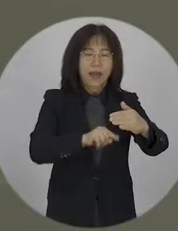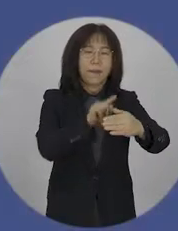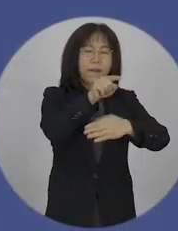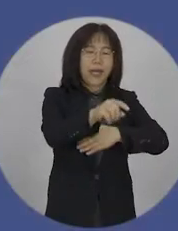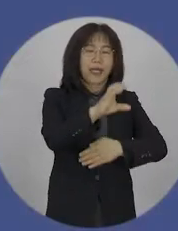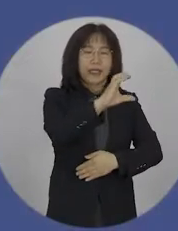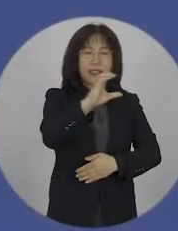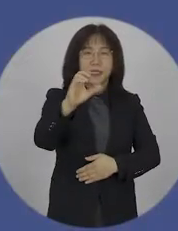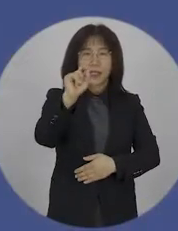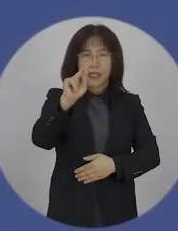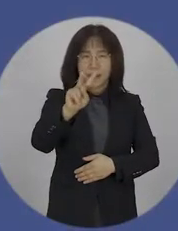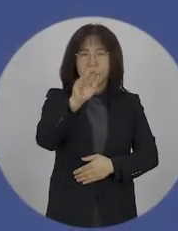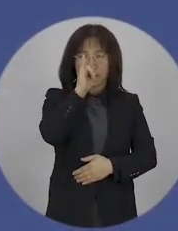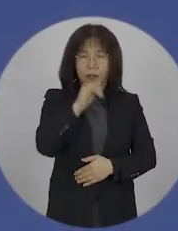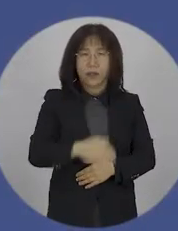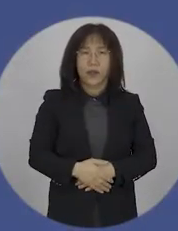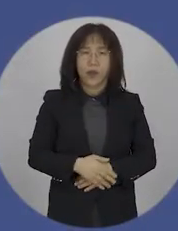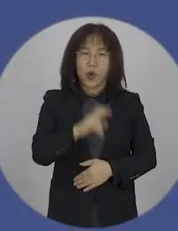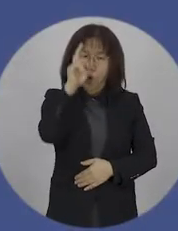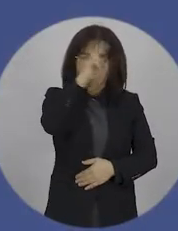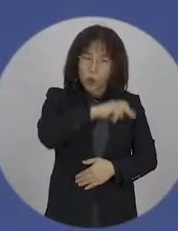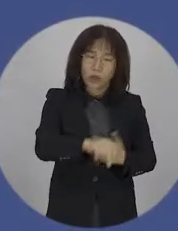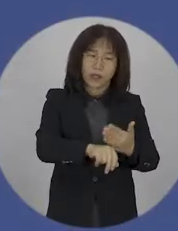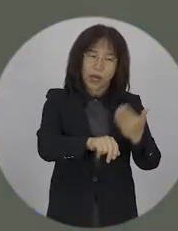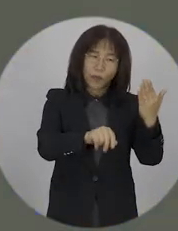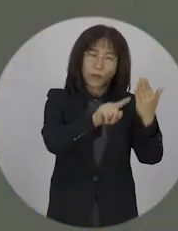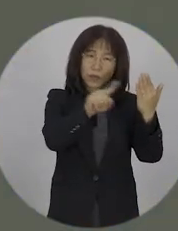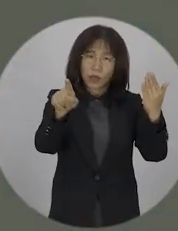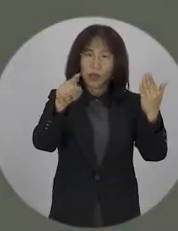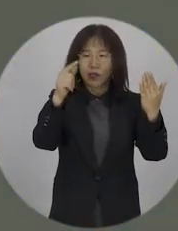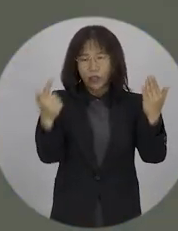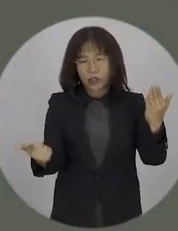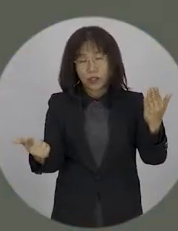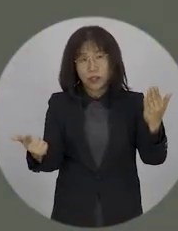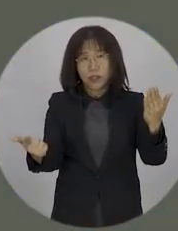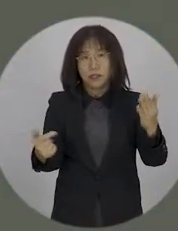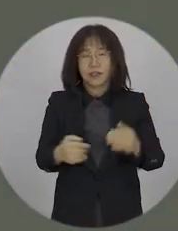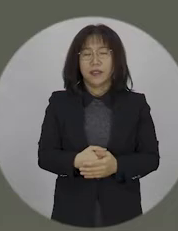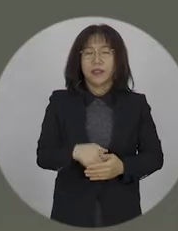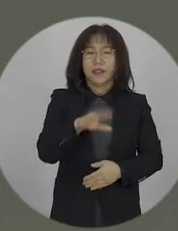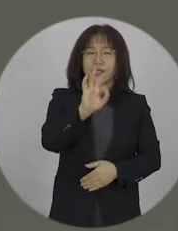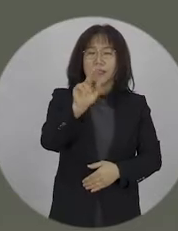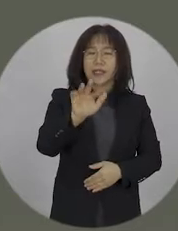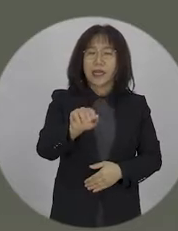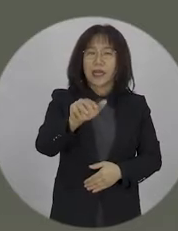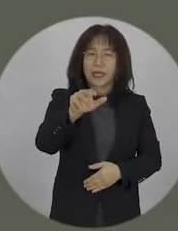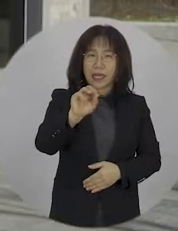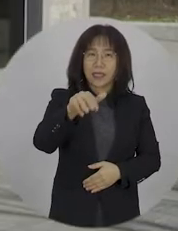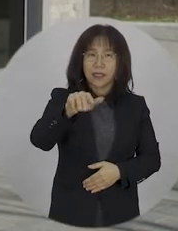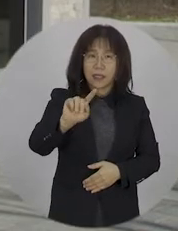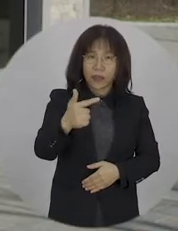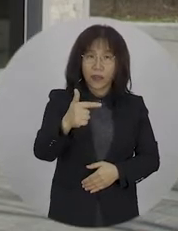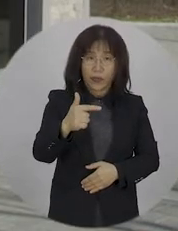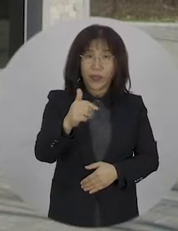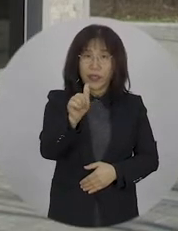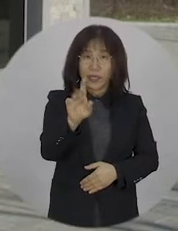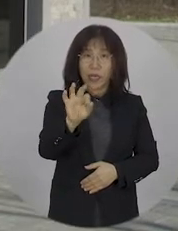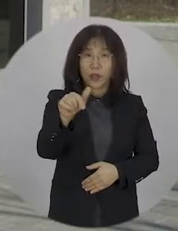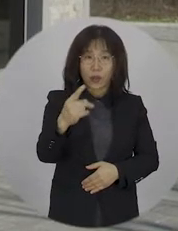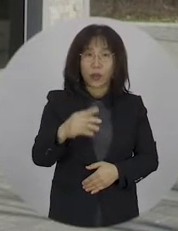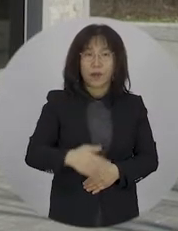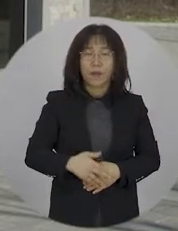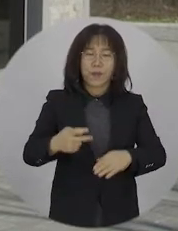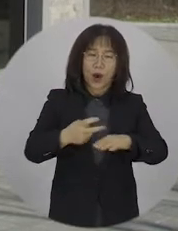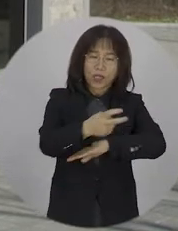설치되어 있습니다. 스마트 그린 쉼터는 오전 9시부터 오후 6시까지 운영하며 양천향교역 쉼터는